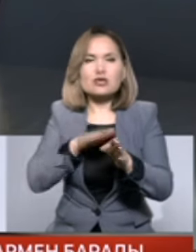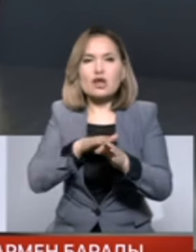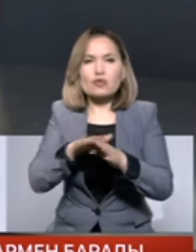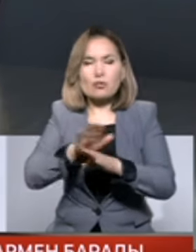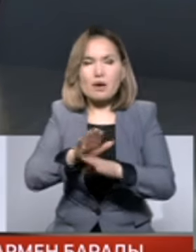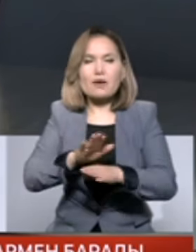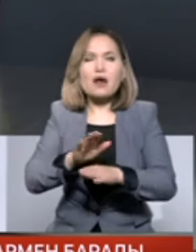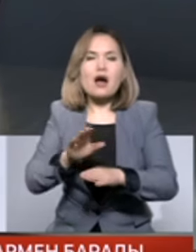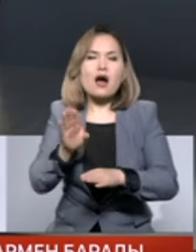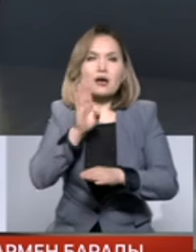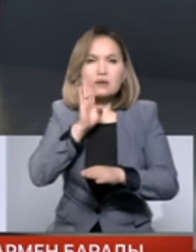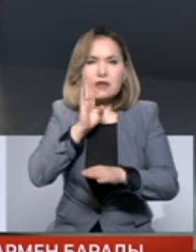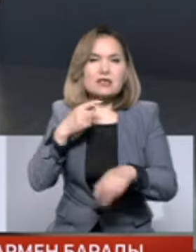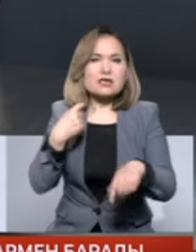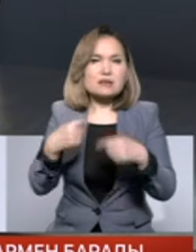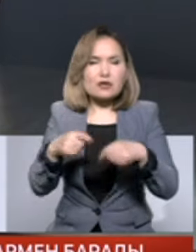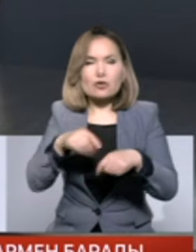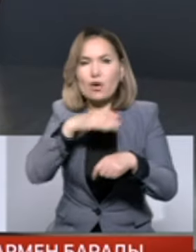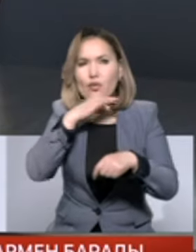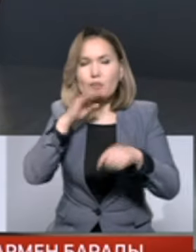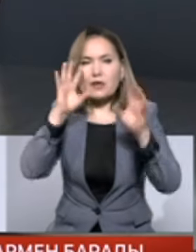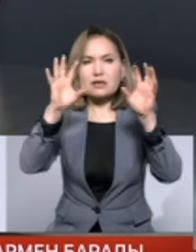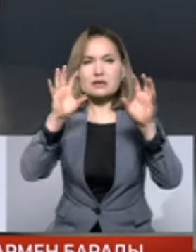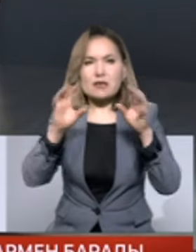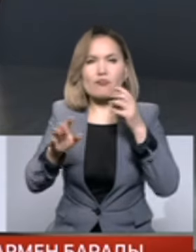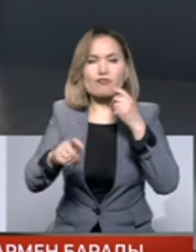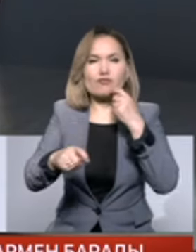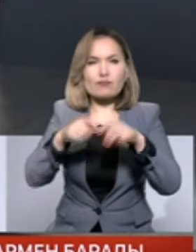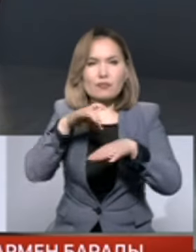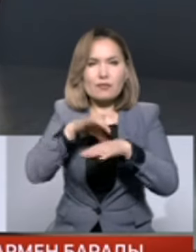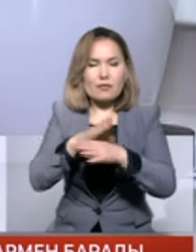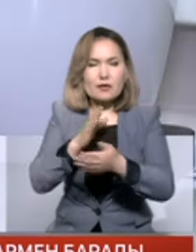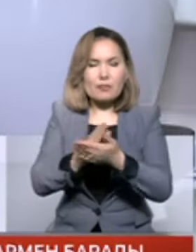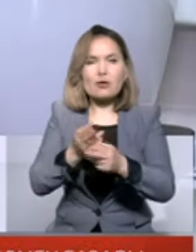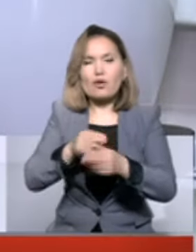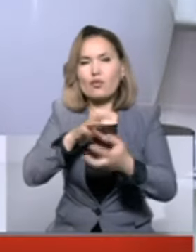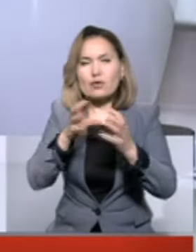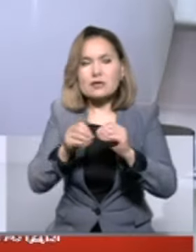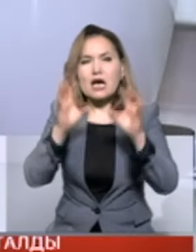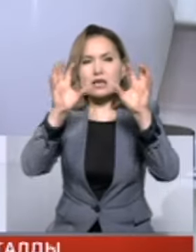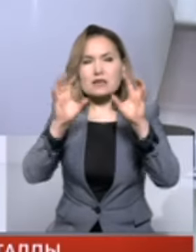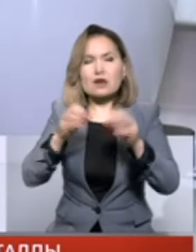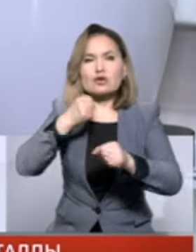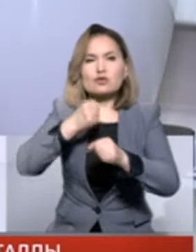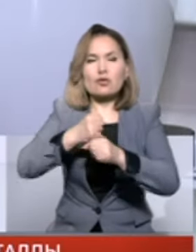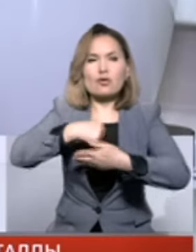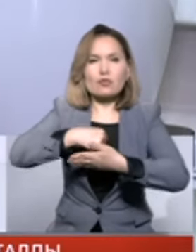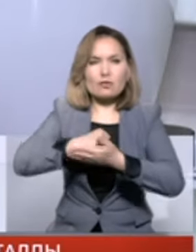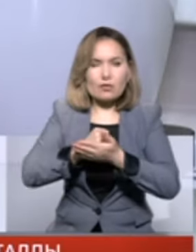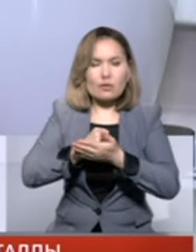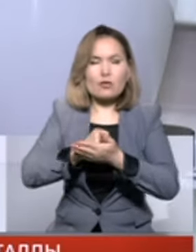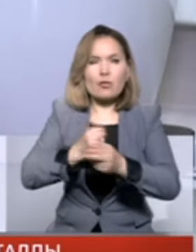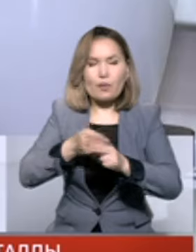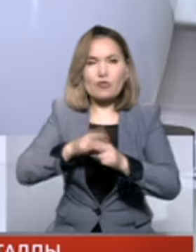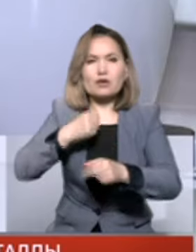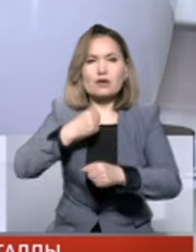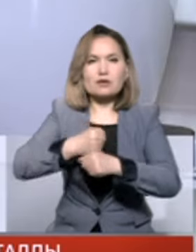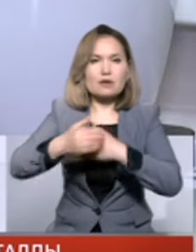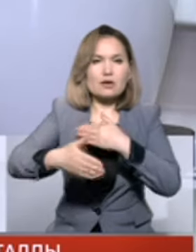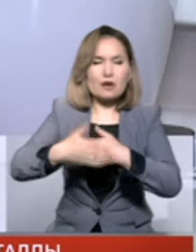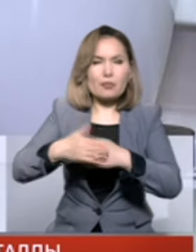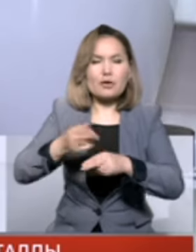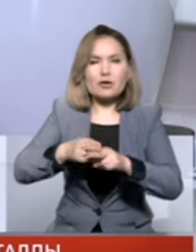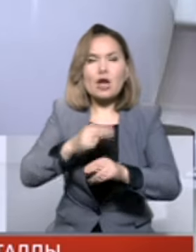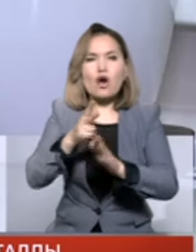жатыр. Осы бойынша арнайы бұл заңнамада тарау қарастырып жатыр. Егер де осындай жағдайға тап болған кәмелет жасына балалар анықтайтын